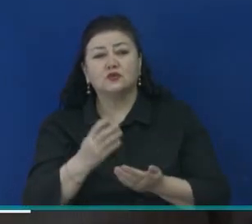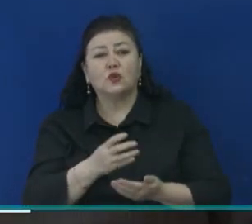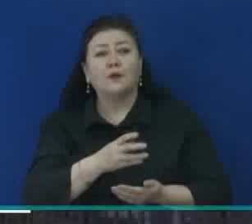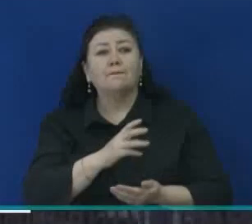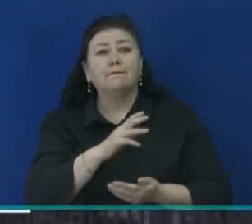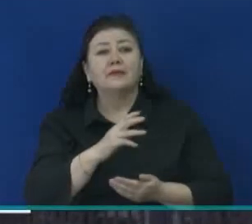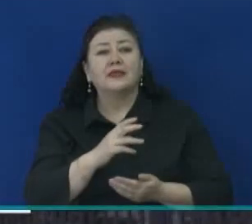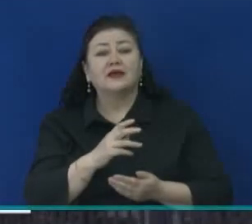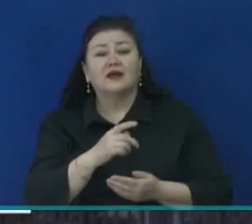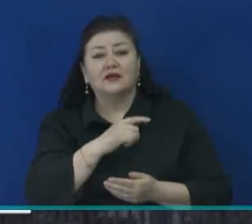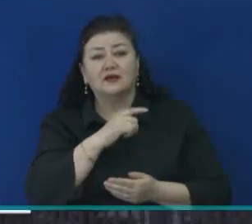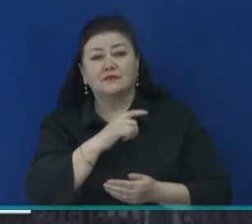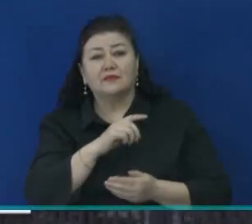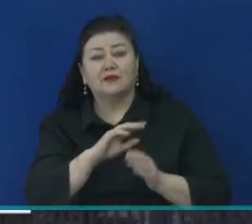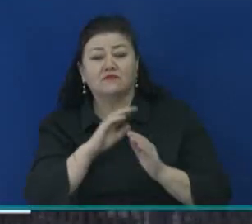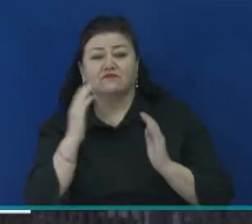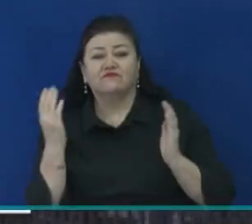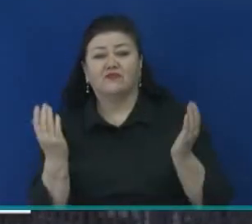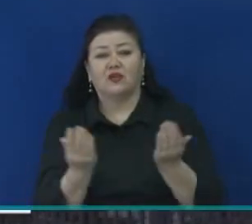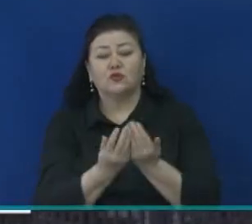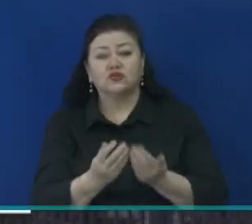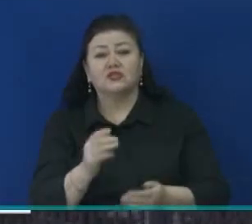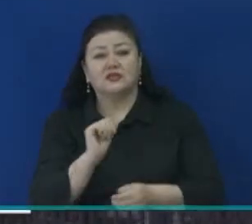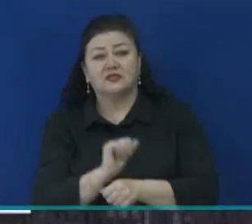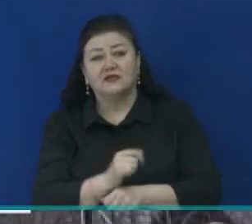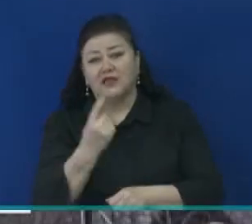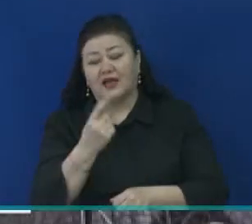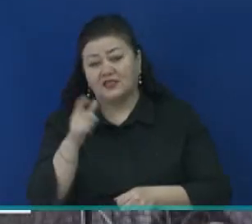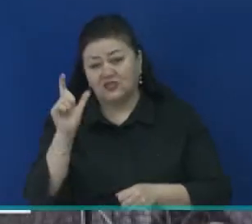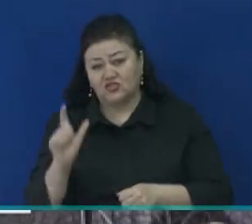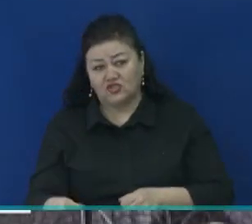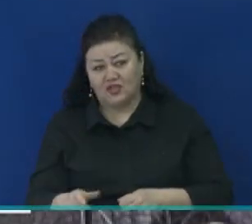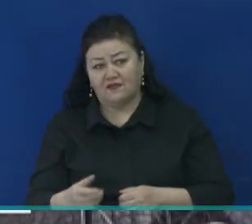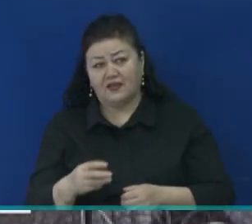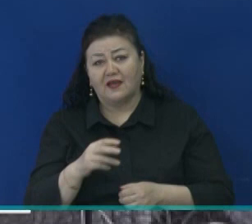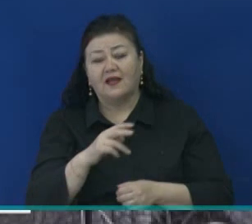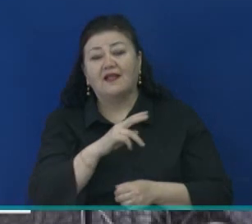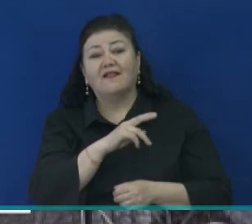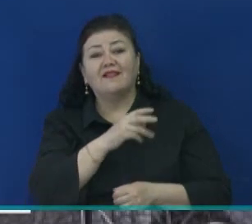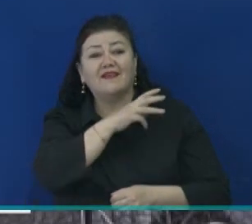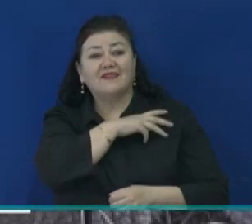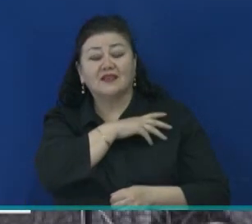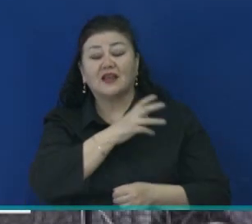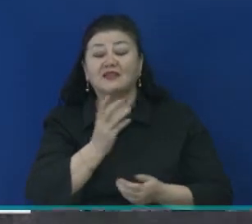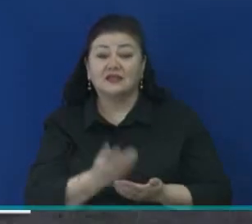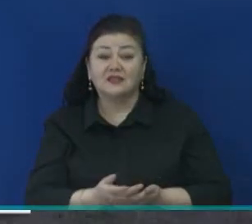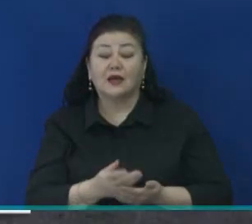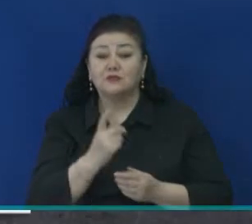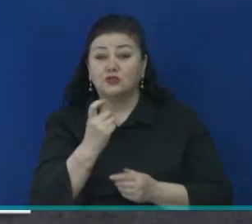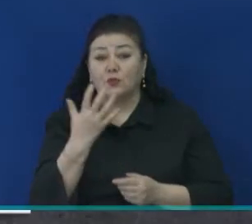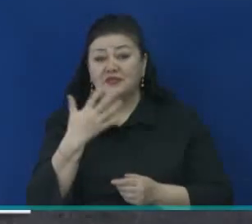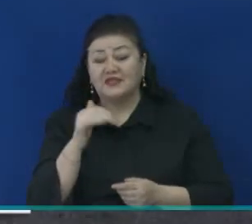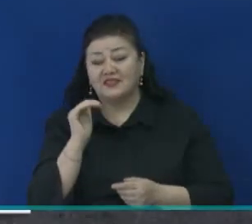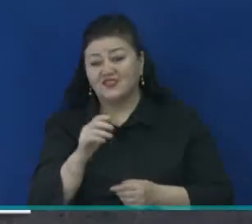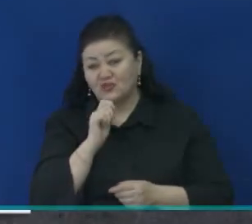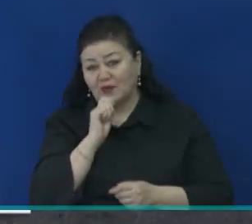жұмыс істеген және қоршаудағы Ленинград тұрғыны белгісімен марапатталған бір адам бар. Оған 150 мың теңге төленеді.